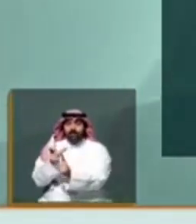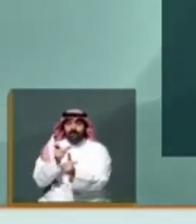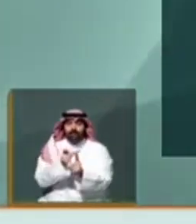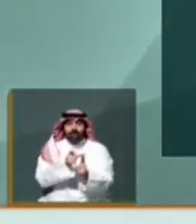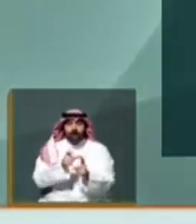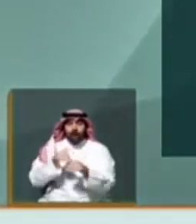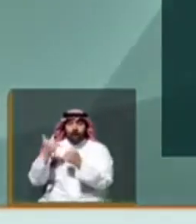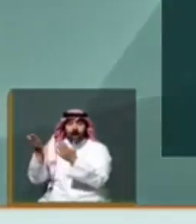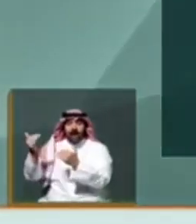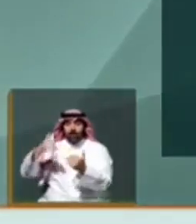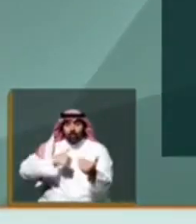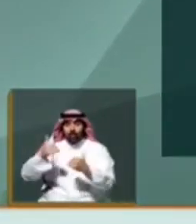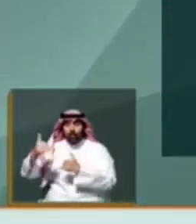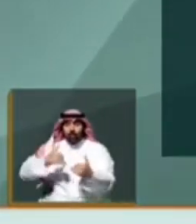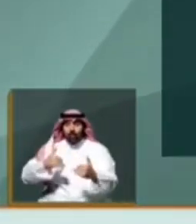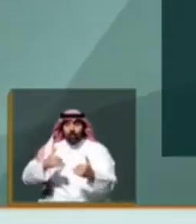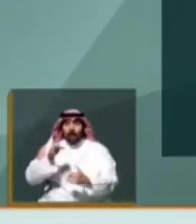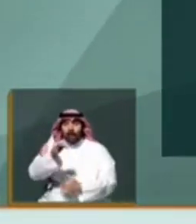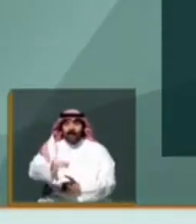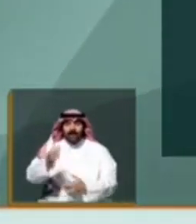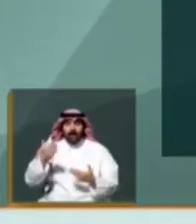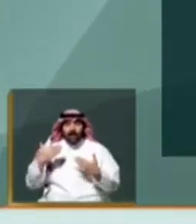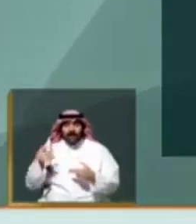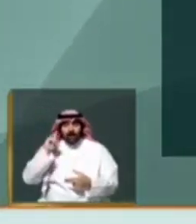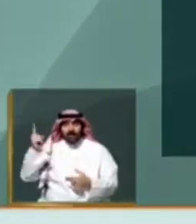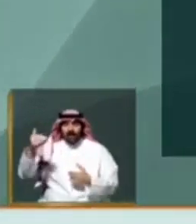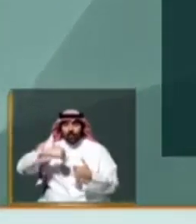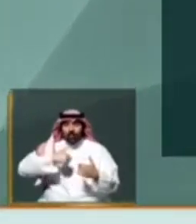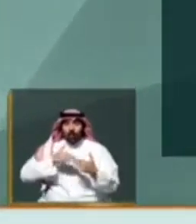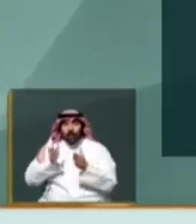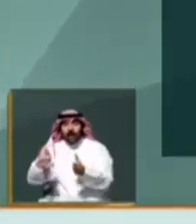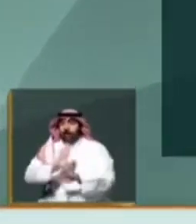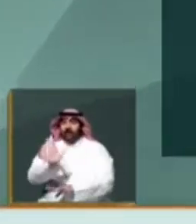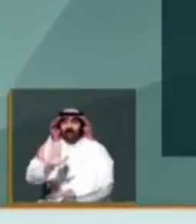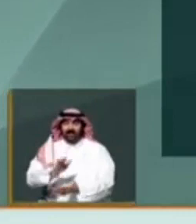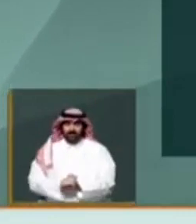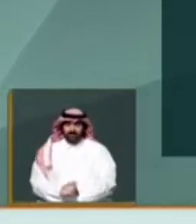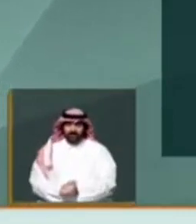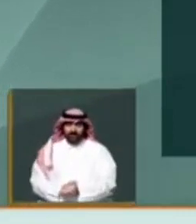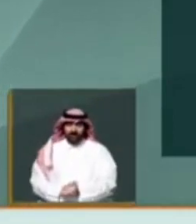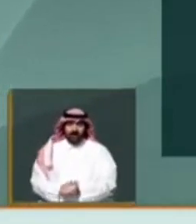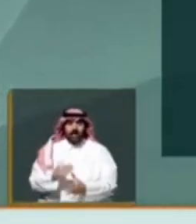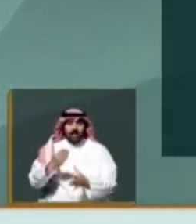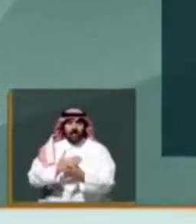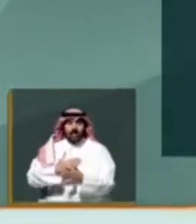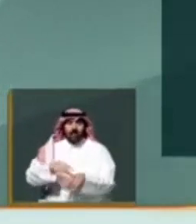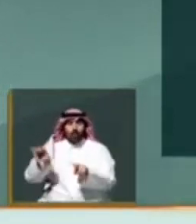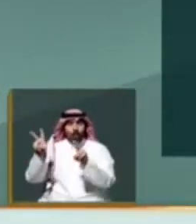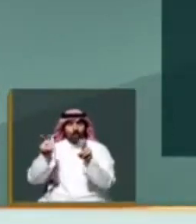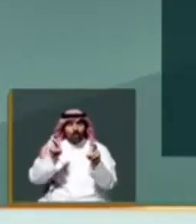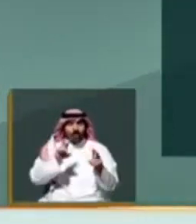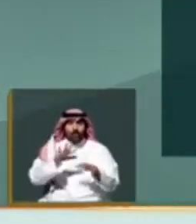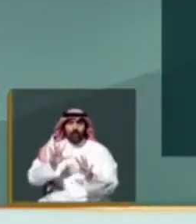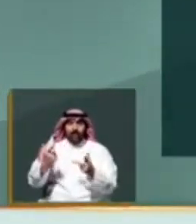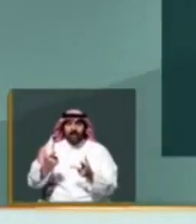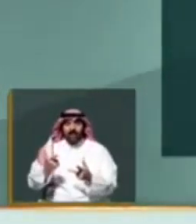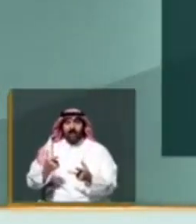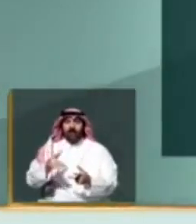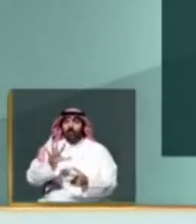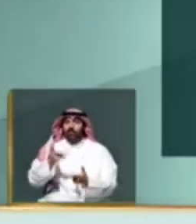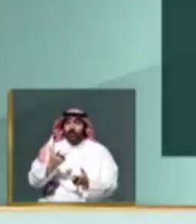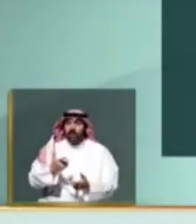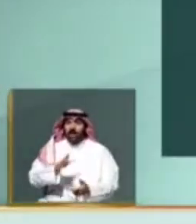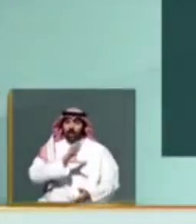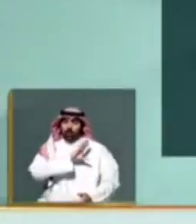إليها أو الخروج منها، وذلك اعتبارا من تاريخ وحتى إشعار آخر. ولا يشمل منع الدخول والخروج الفئات المستثناة